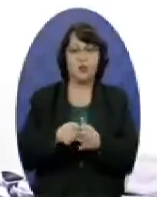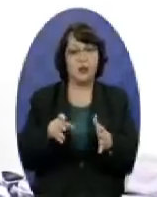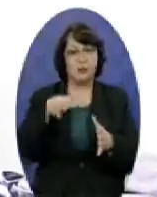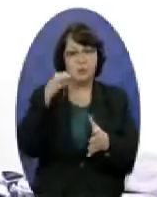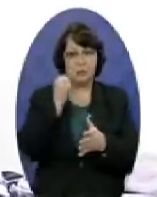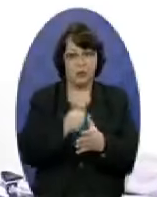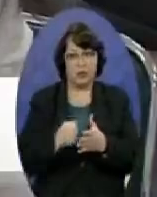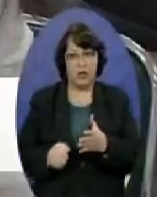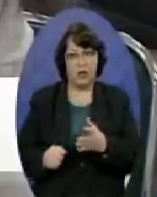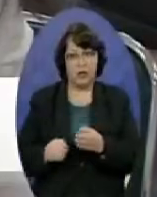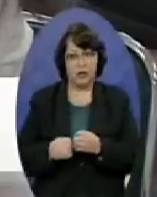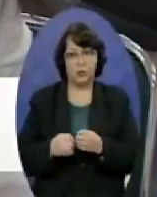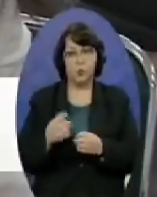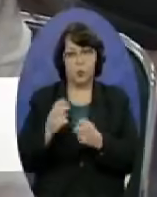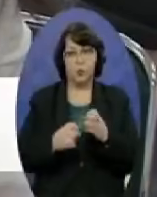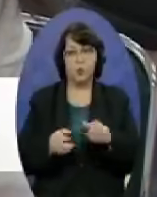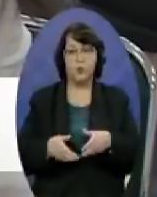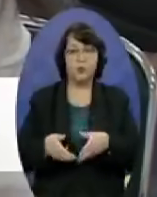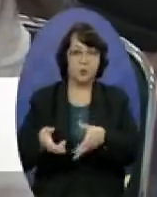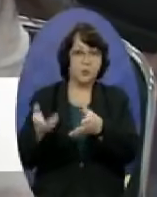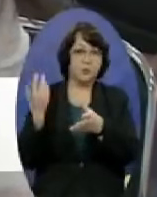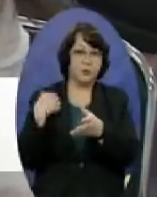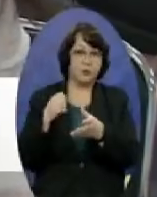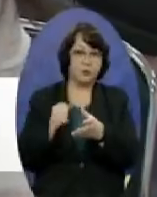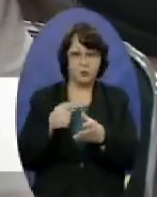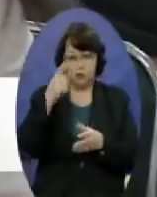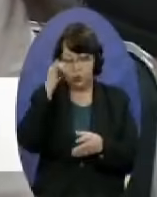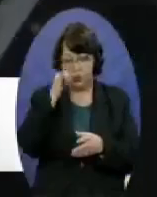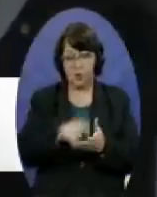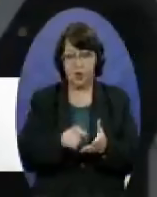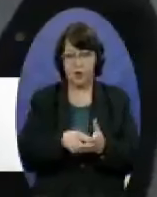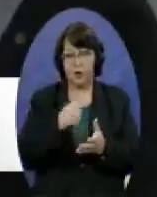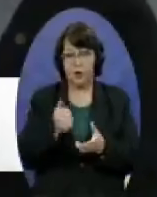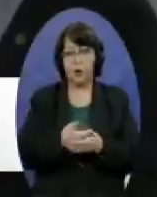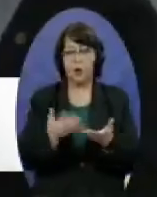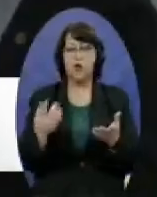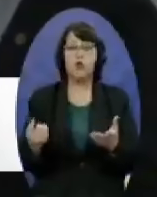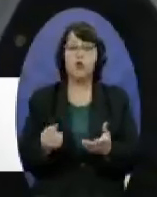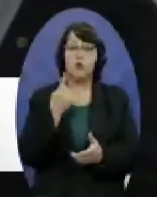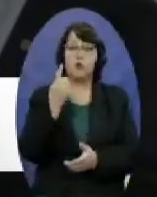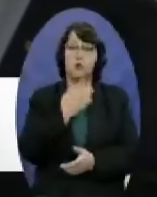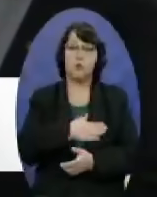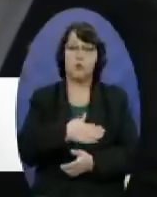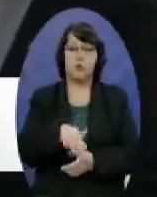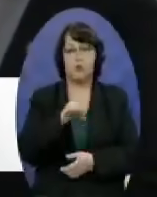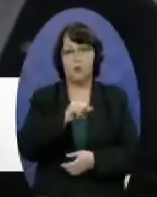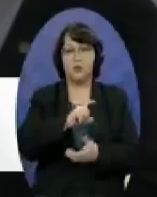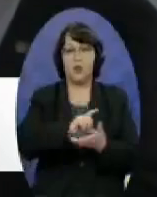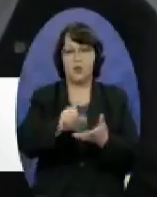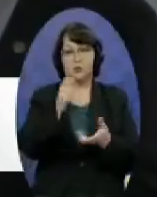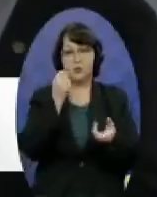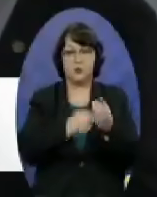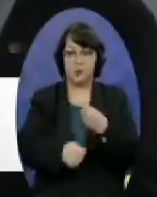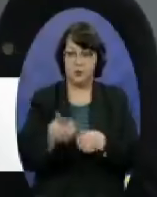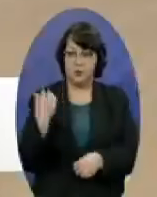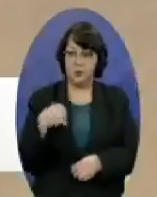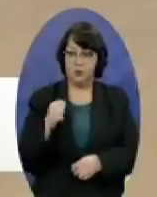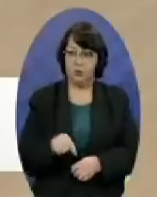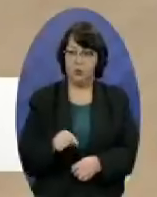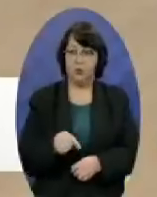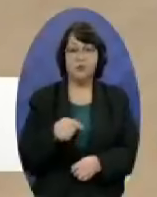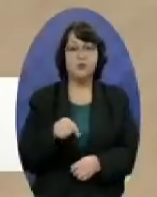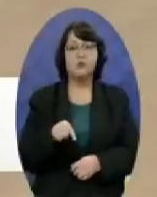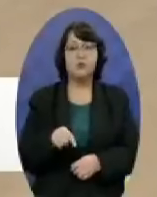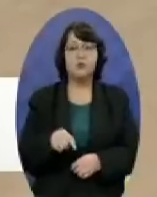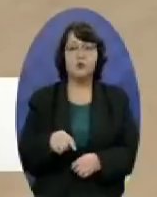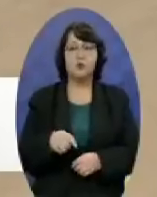гаргаж үйлдвэрүүд нэвтрүүлсэн байдаг. Мөн дотоодынхаа хэрэгцээг хангаад зогсохгүй өндөр хөгжилтэй улс орнууд руу ч экспортлж байлаа. Одоо эдгээр